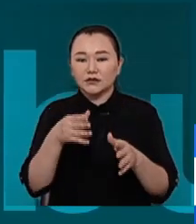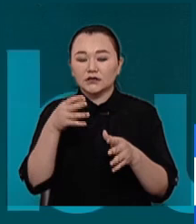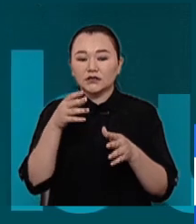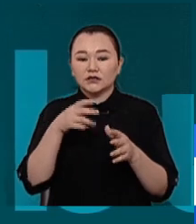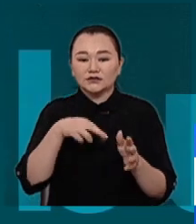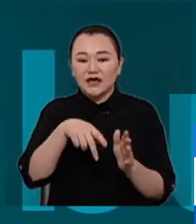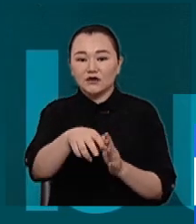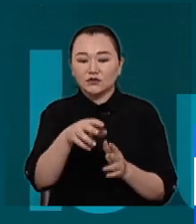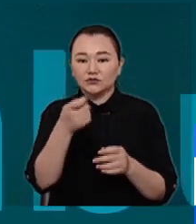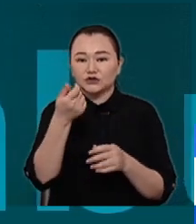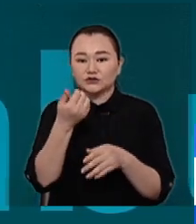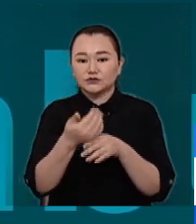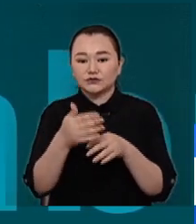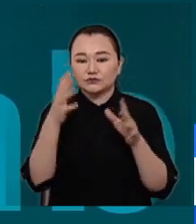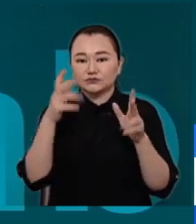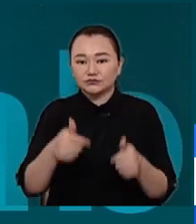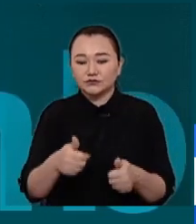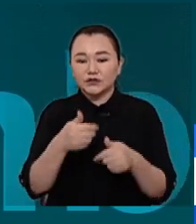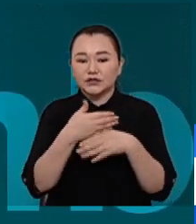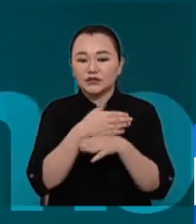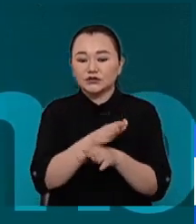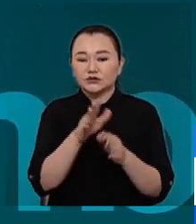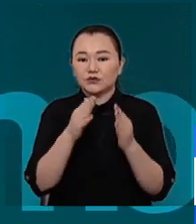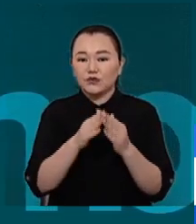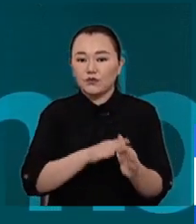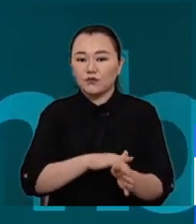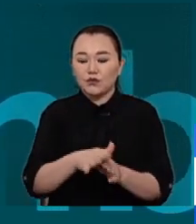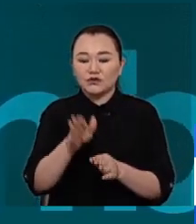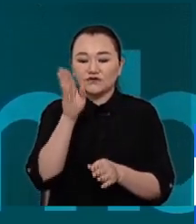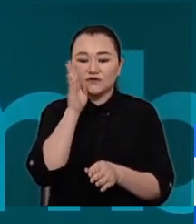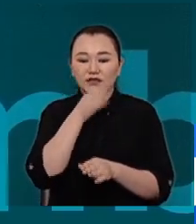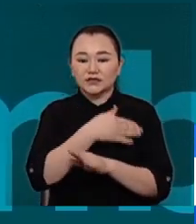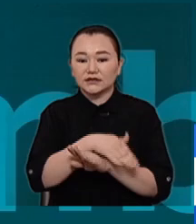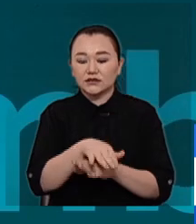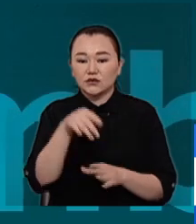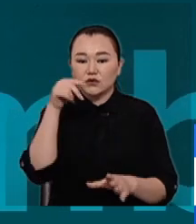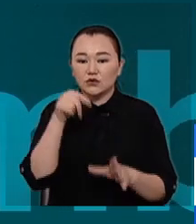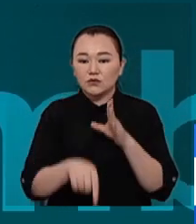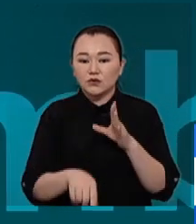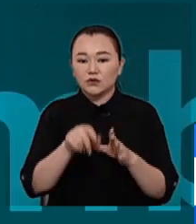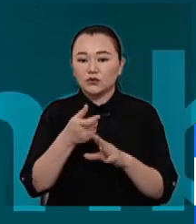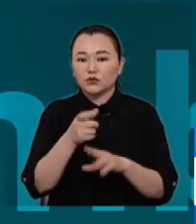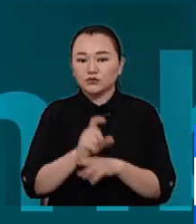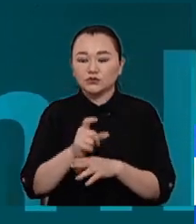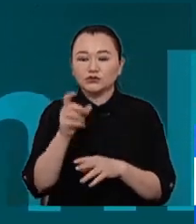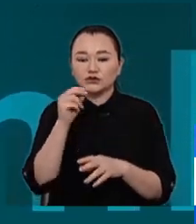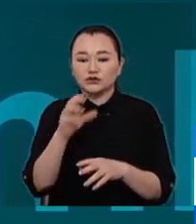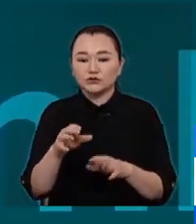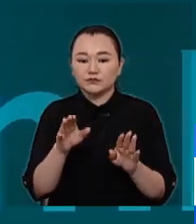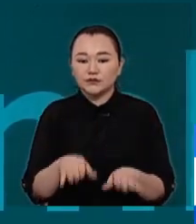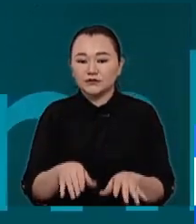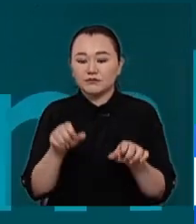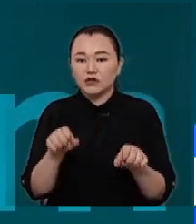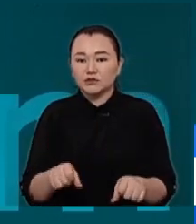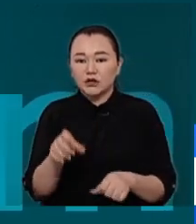Веранда частично обрушена, трещины видны по всему дому. Двор полный воды. Глубоко здесь очень. Режим ЧС местного масштаба в